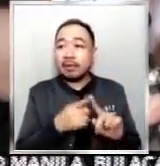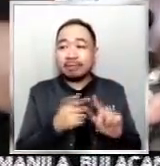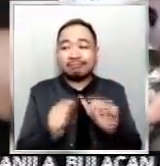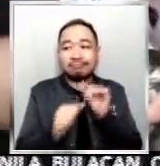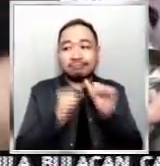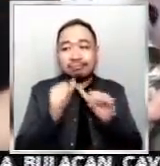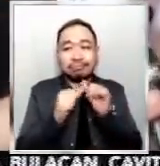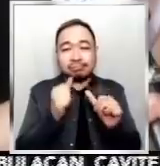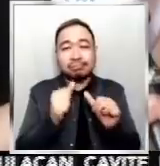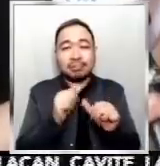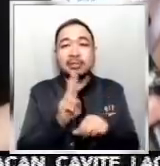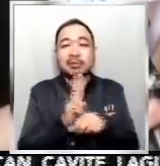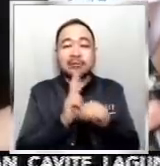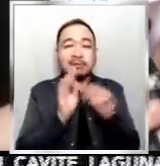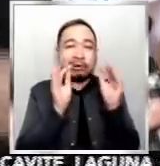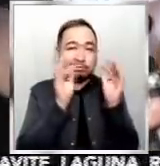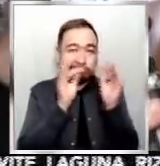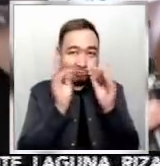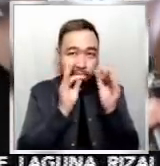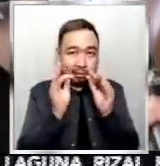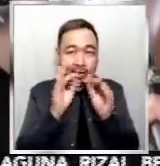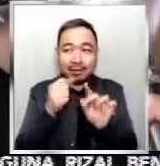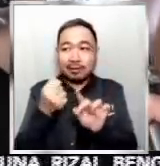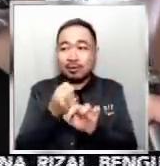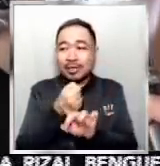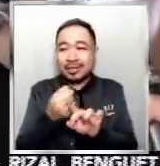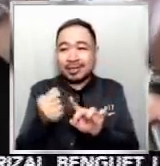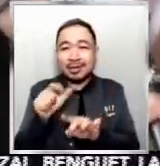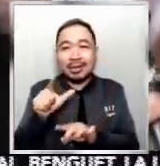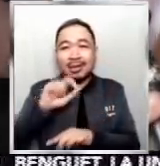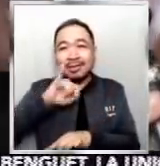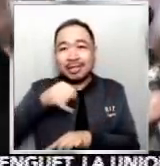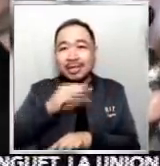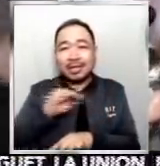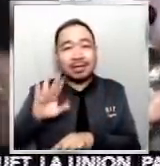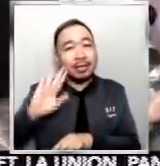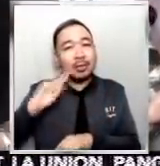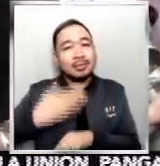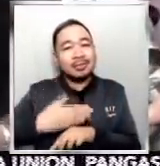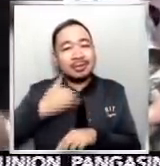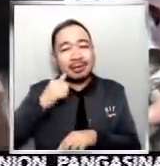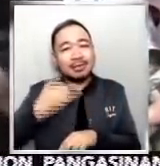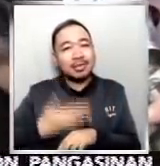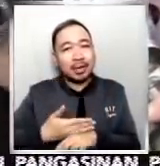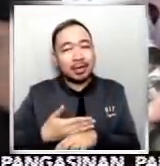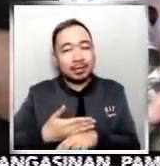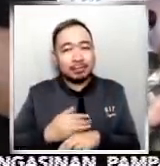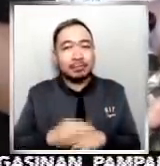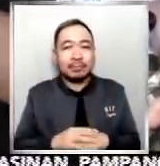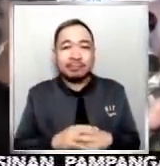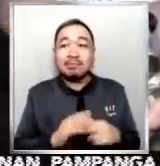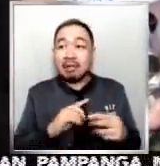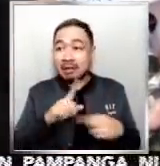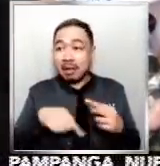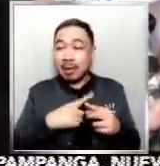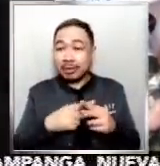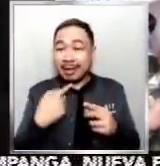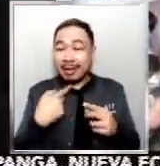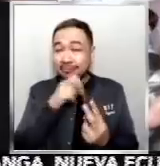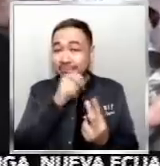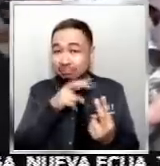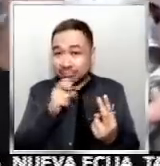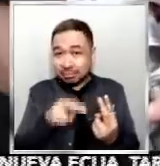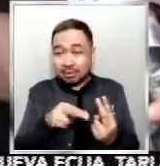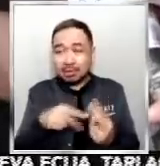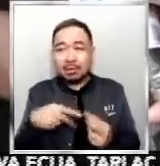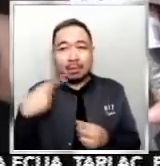ng droga at pananakit kina LJ at sa mga bata patungkol sa pagkakaroon ng third party. Inamin ni Paolo